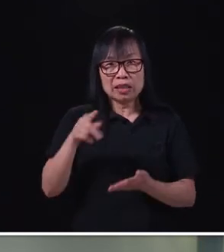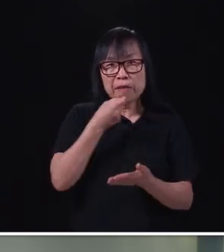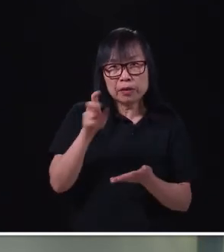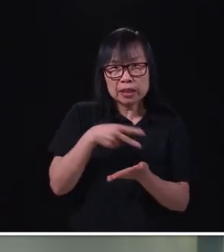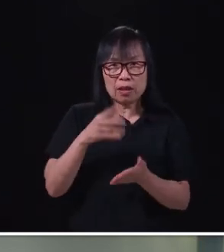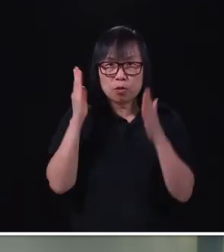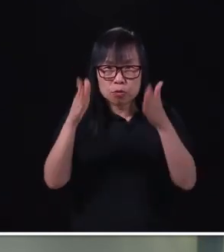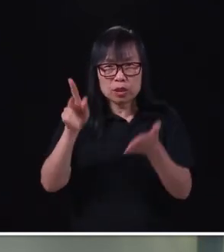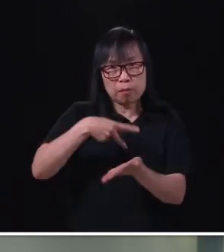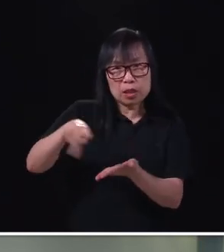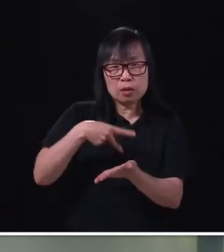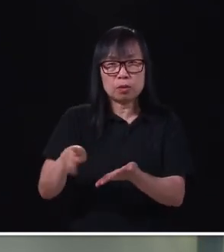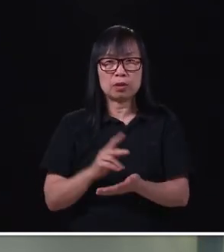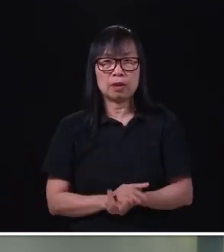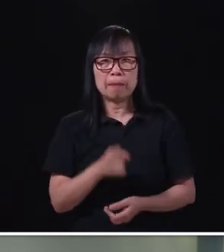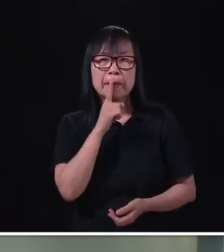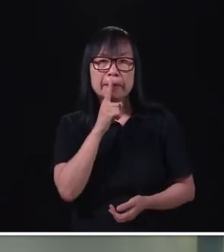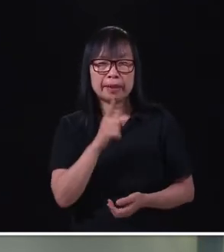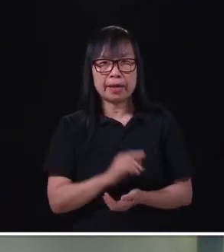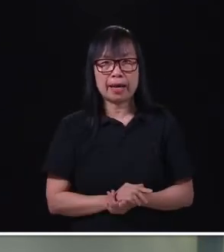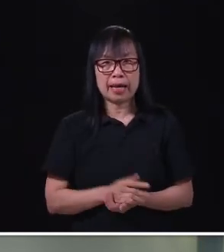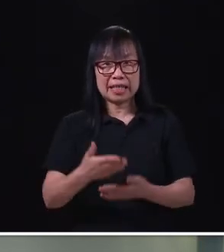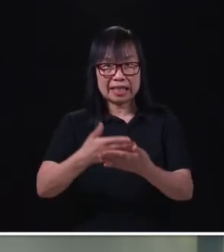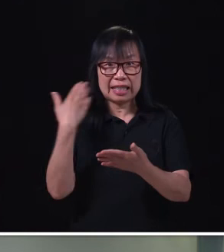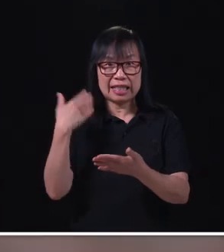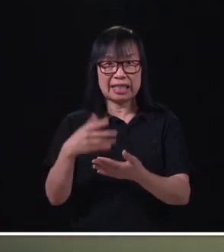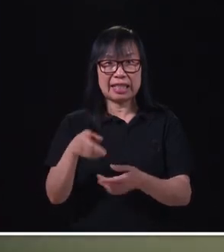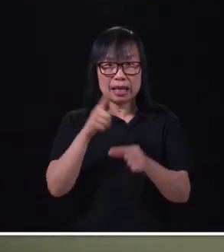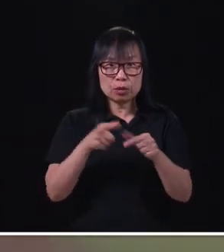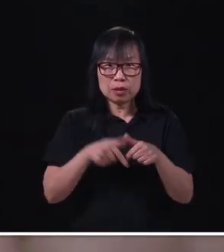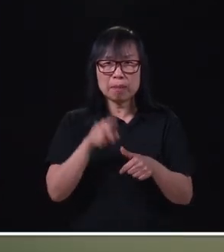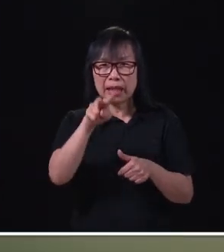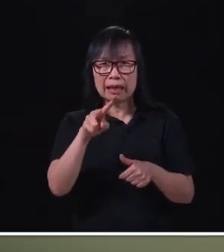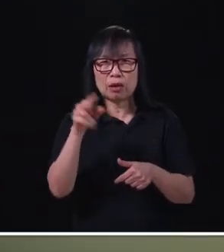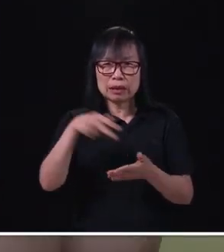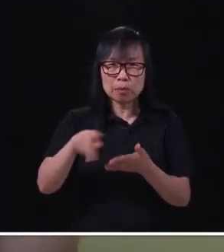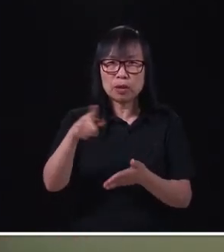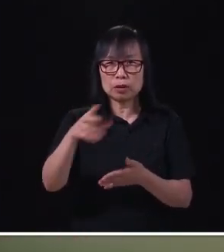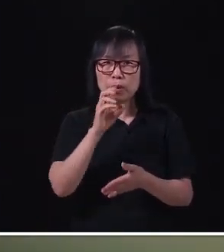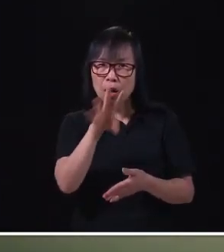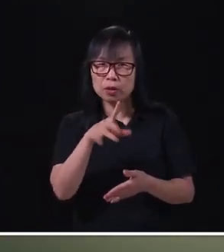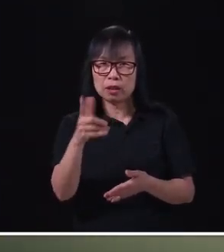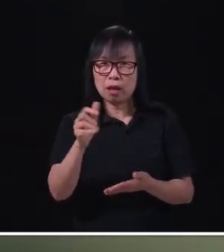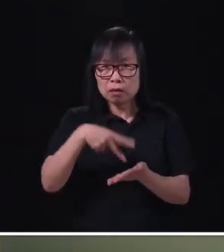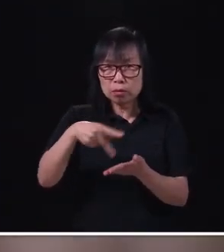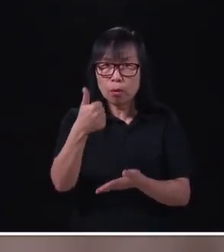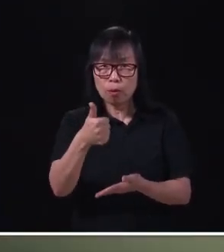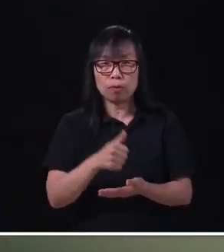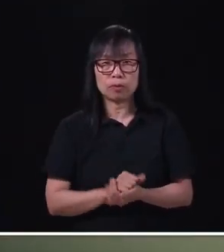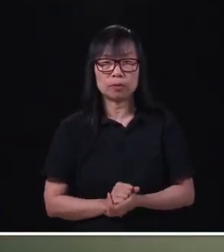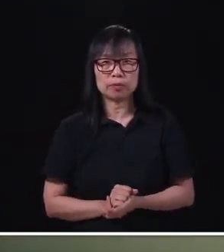仲系好专心、好认真咁跳噶。 妈咪啊，之前你喺中心都睇过佢哋跳舞，你都话佢哋跳得几好